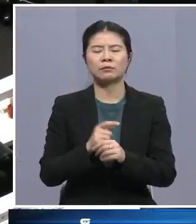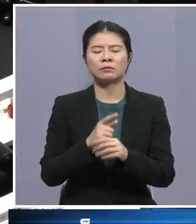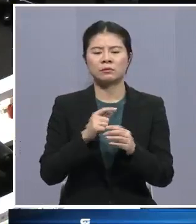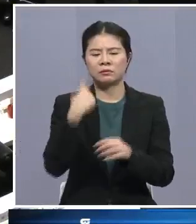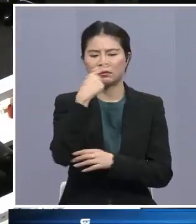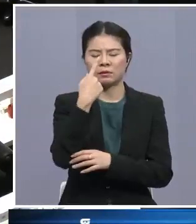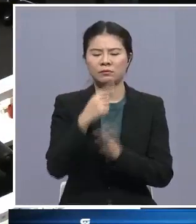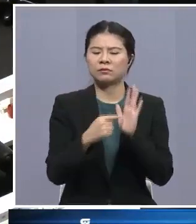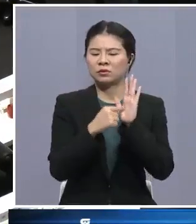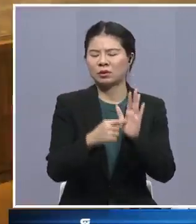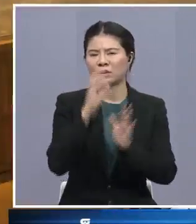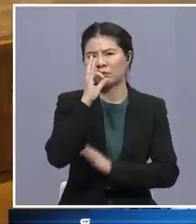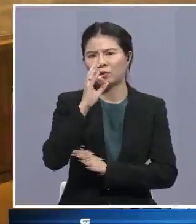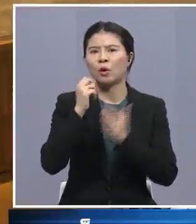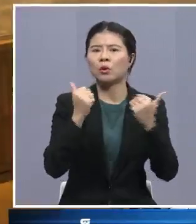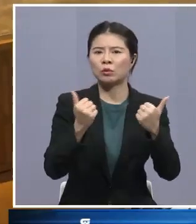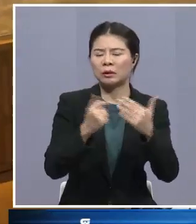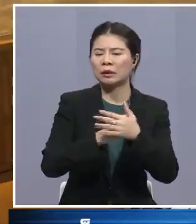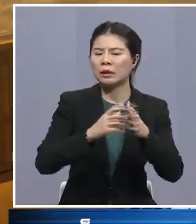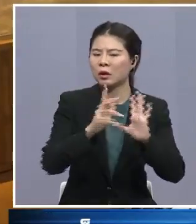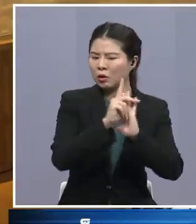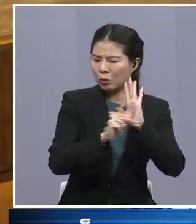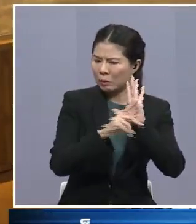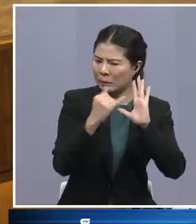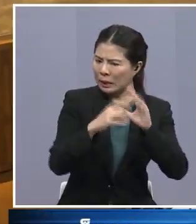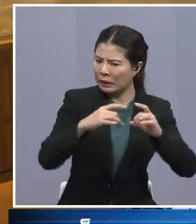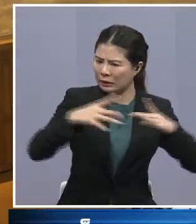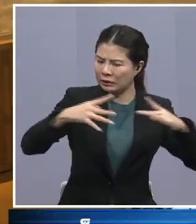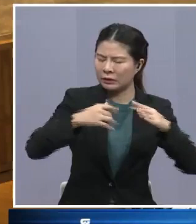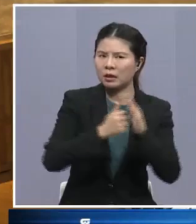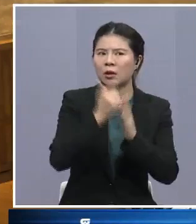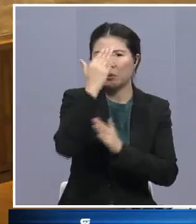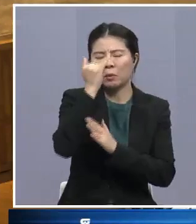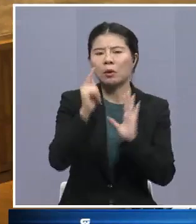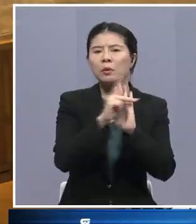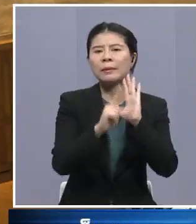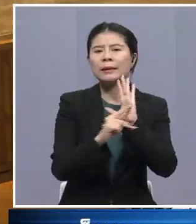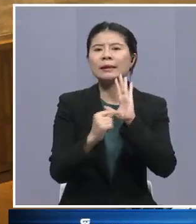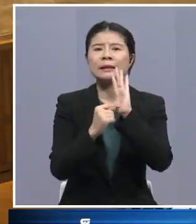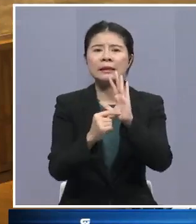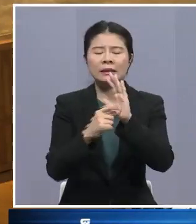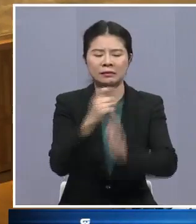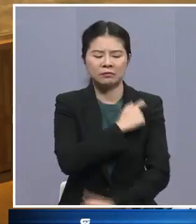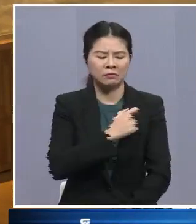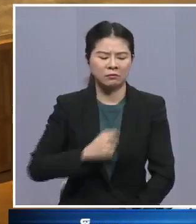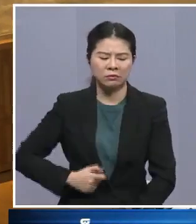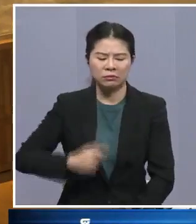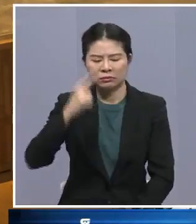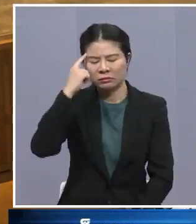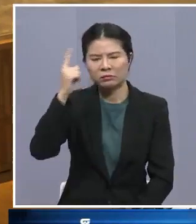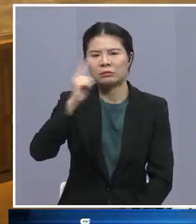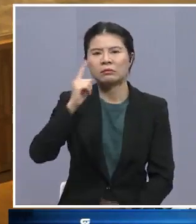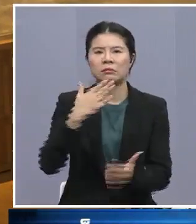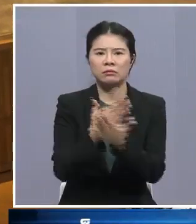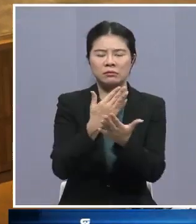ผู้ยื่นเรื่องไปร้องอยู่เพราะระหว่างที่รอดำเนินการกฎหมายนี้นำขึ้นทูลเกล้าก็อาจจะมีคนไปยื่นศาลรัฐธรรมนูญตีความกรณีเงิน